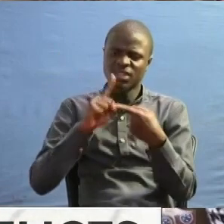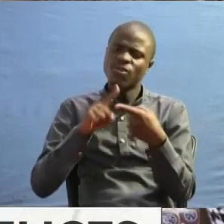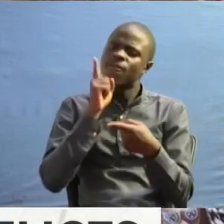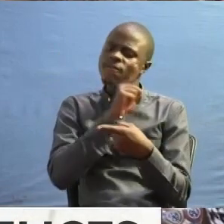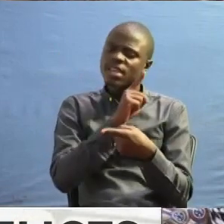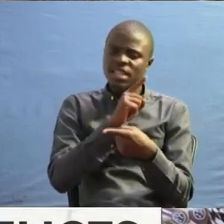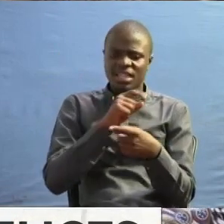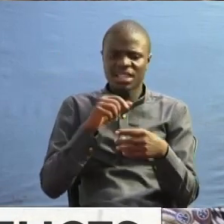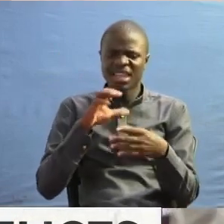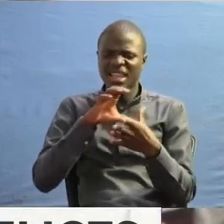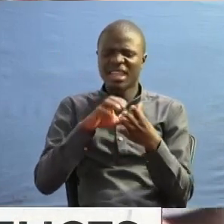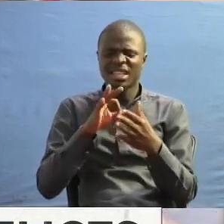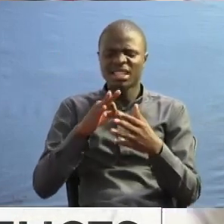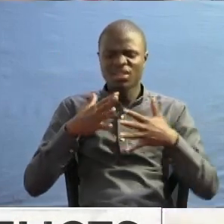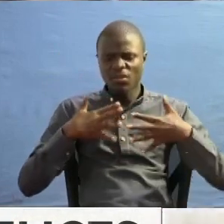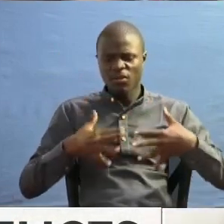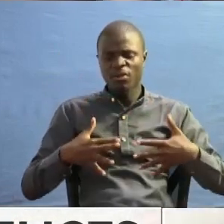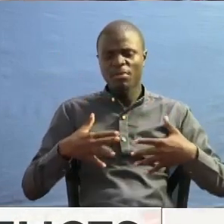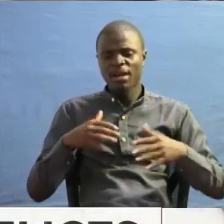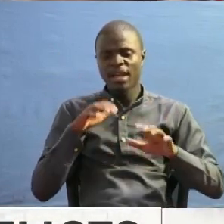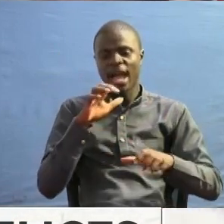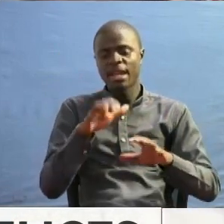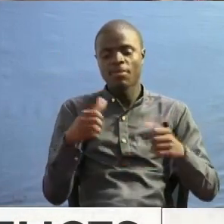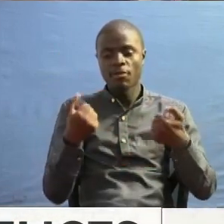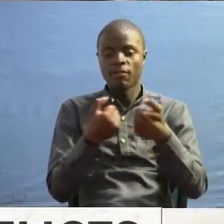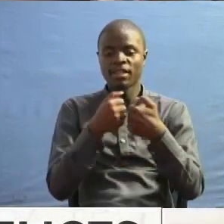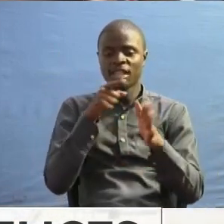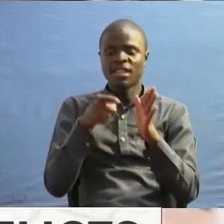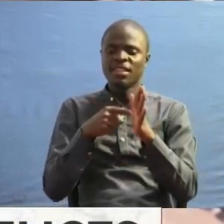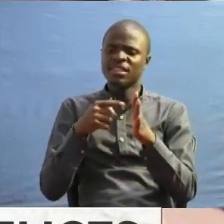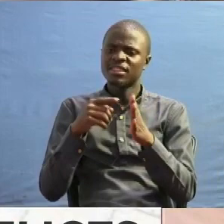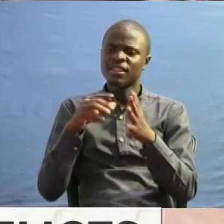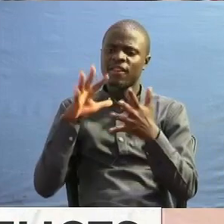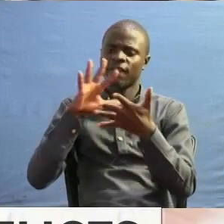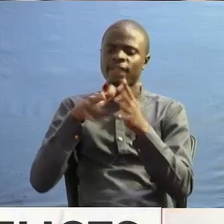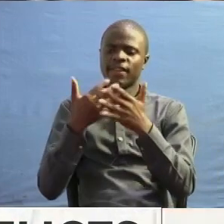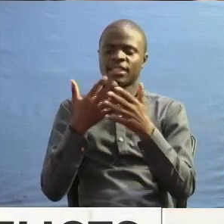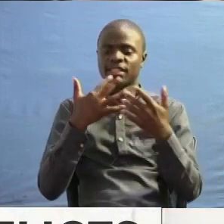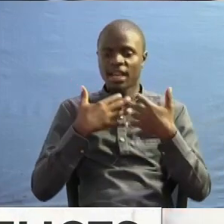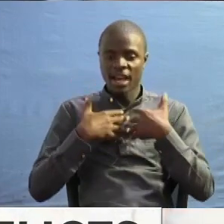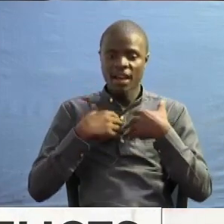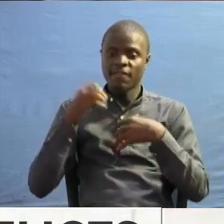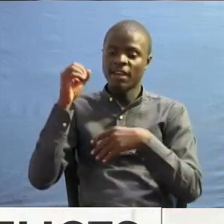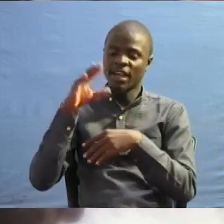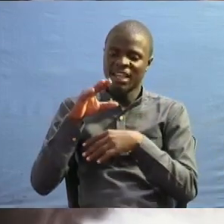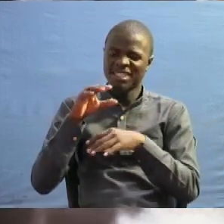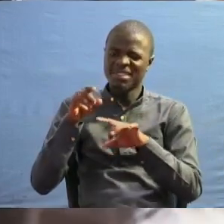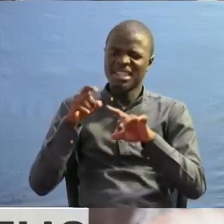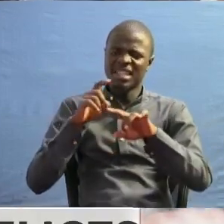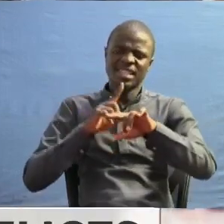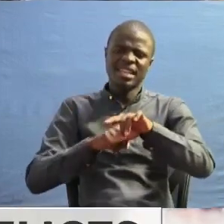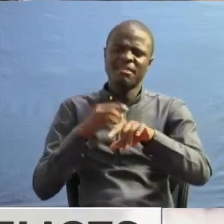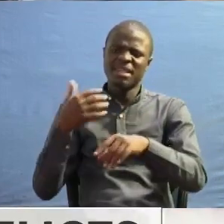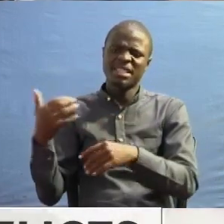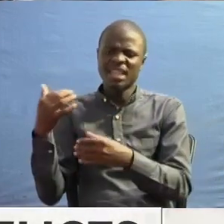human wildlife conflict. Hii fence ikiwekwa itakuwa na stima. Na mtoto akishikwa, akishika na hiyo